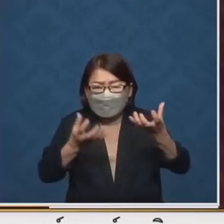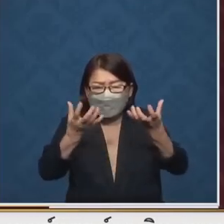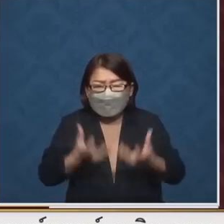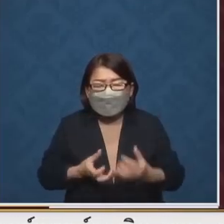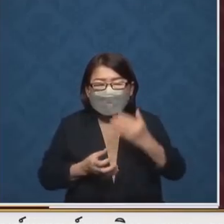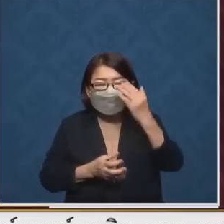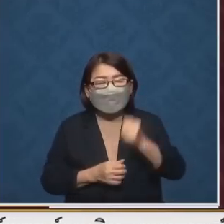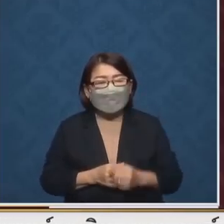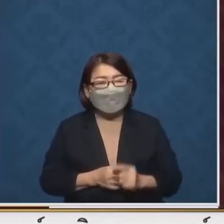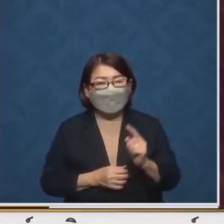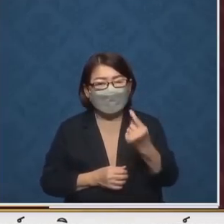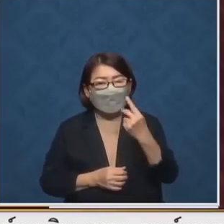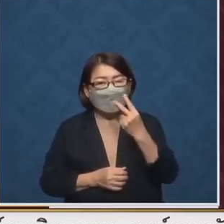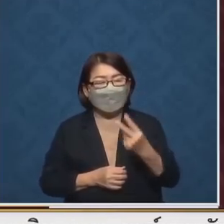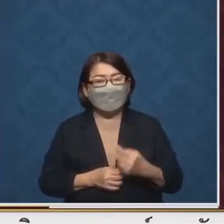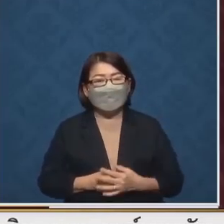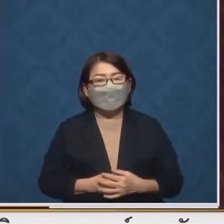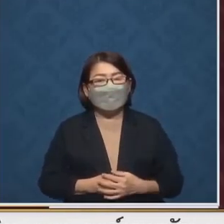ครับ